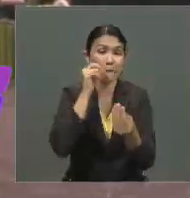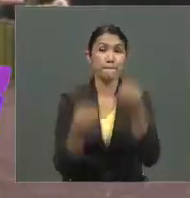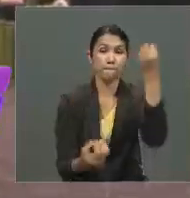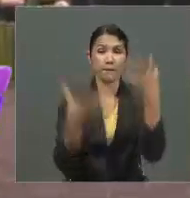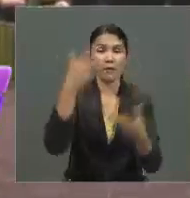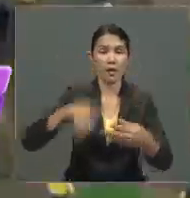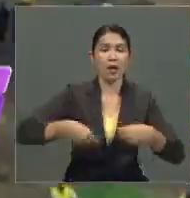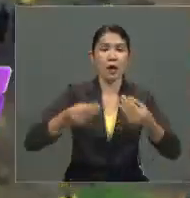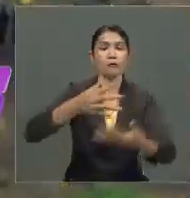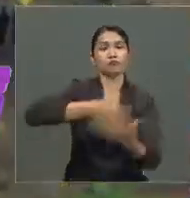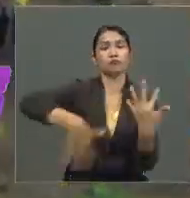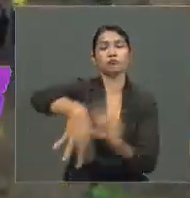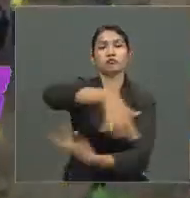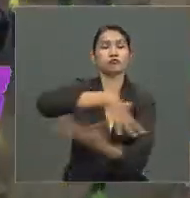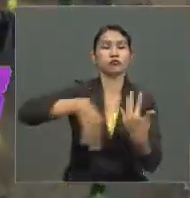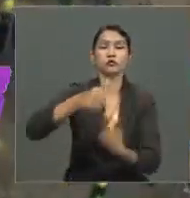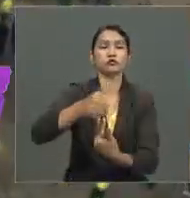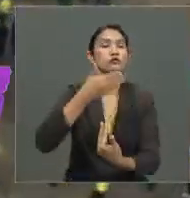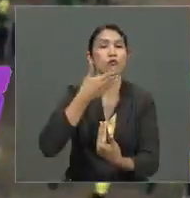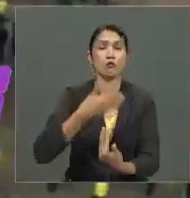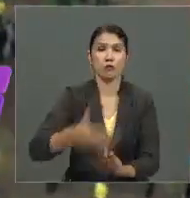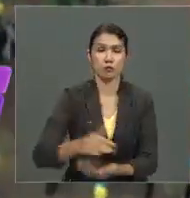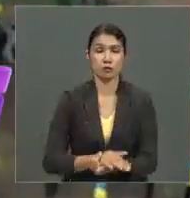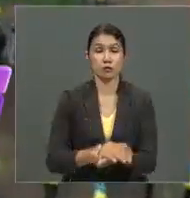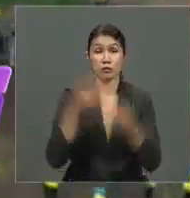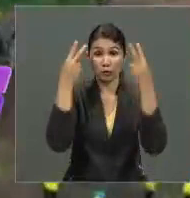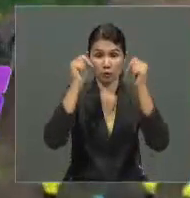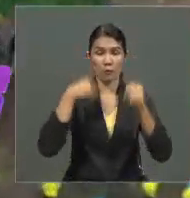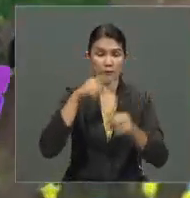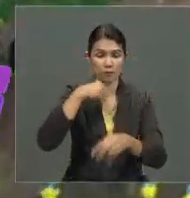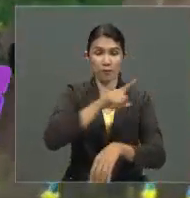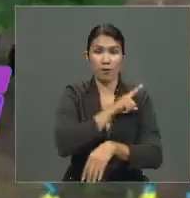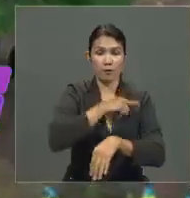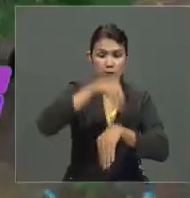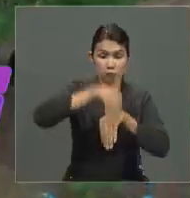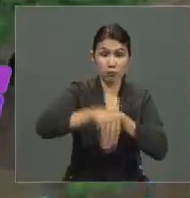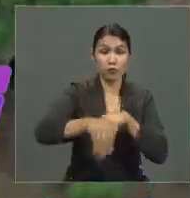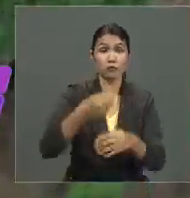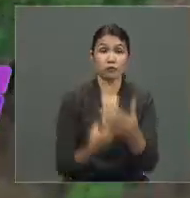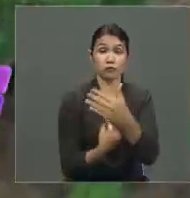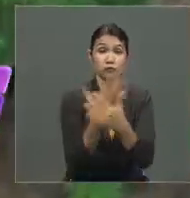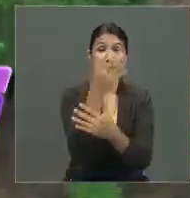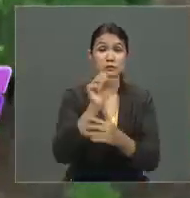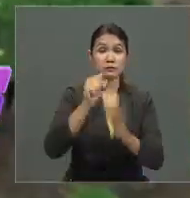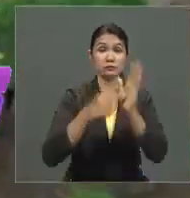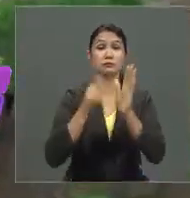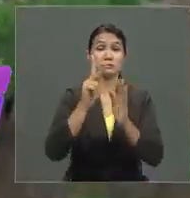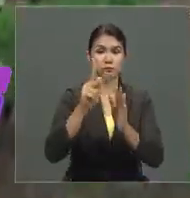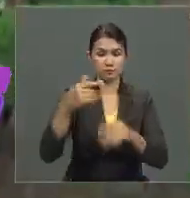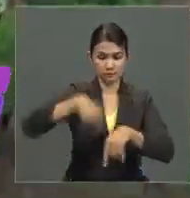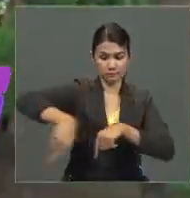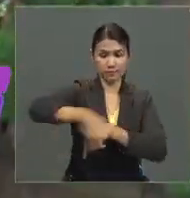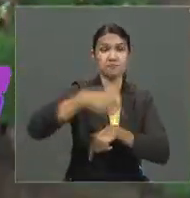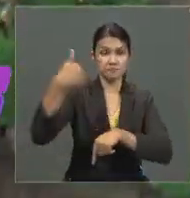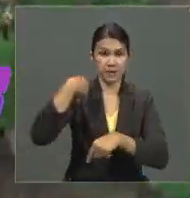ศให้มีความอุดมสมบูรณ์อย่างยั่งยืนโดยนายกรัฐมนตรีได้ปลูกต้นสักลงในพื้นที่ซึ่งจุดนี้เตรียมพื้นที่ปลูกป่าไว้68